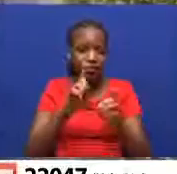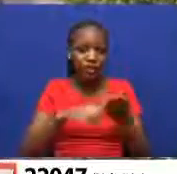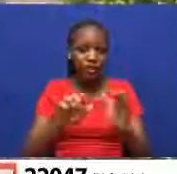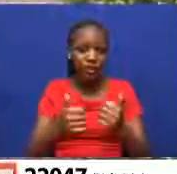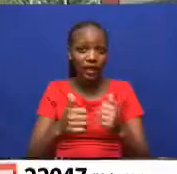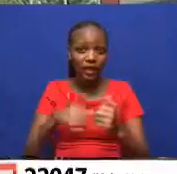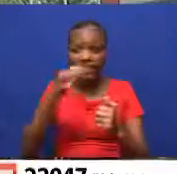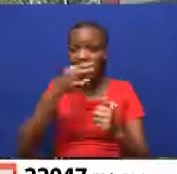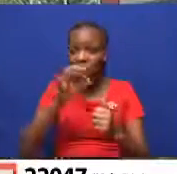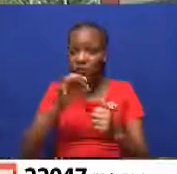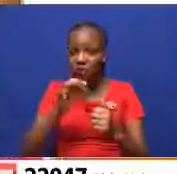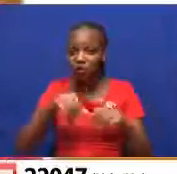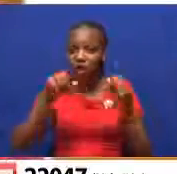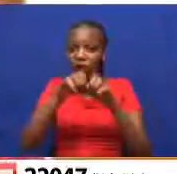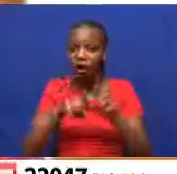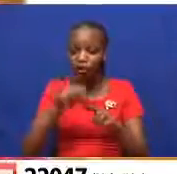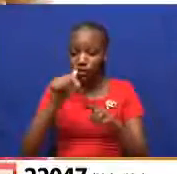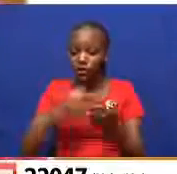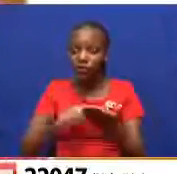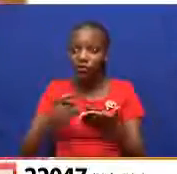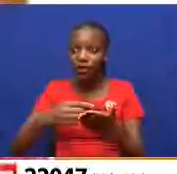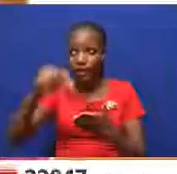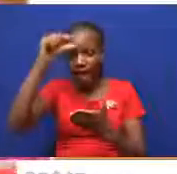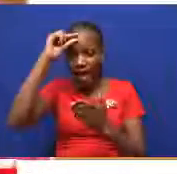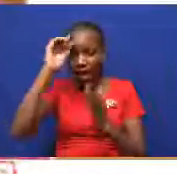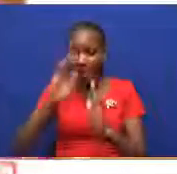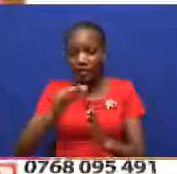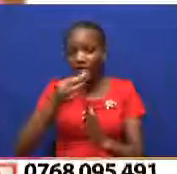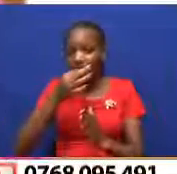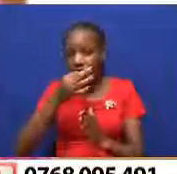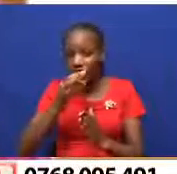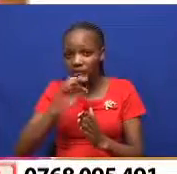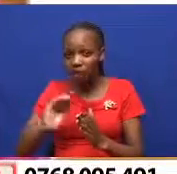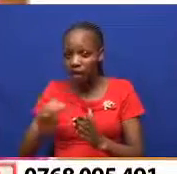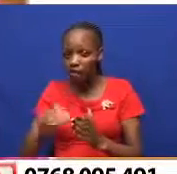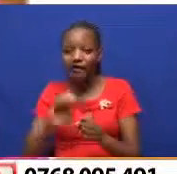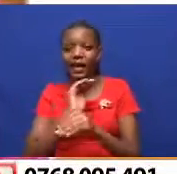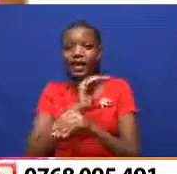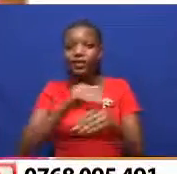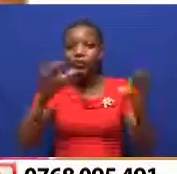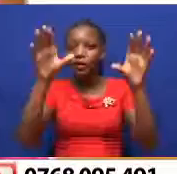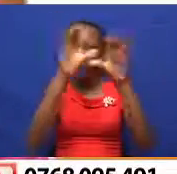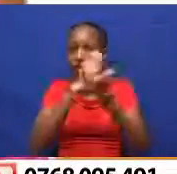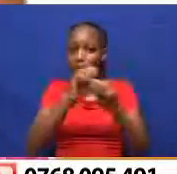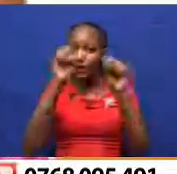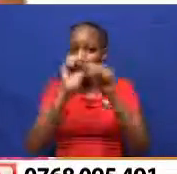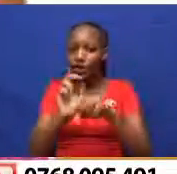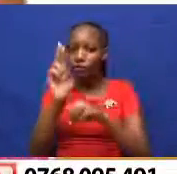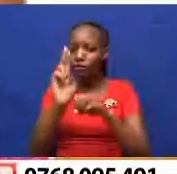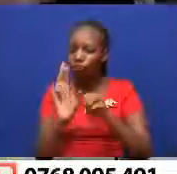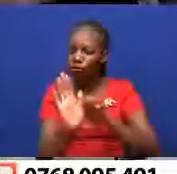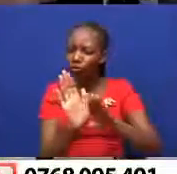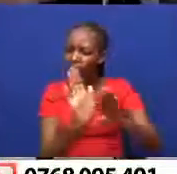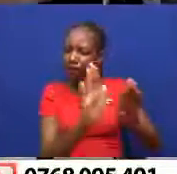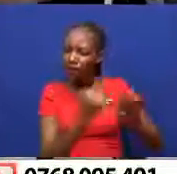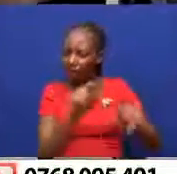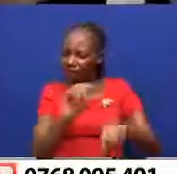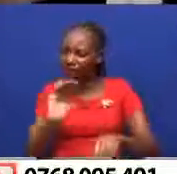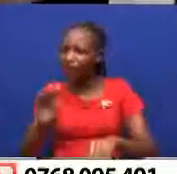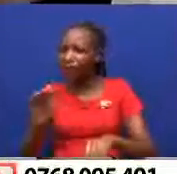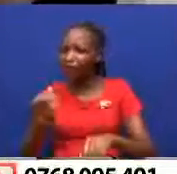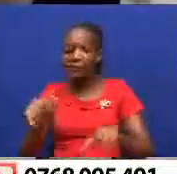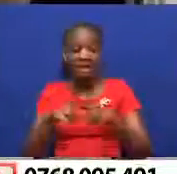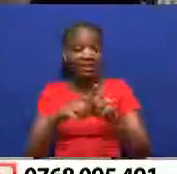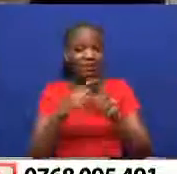in Kitui. Juma hili gavana wa Kitui Charity Ngilu alimuomba Rais Uhuru Kenyatta kuvunjilia mbali kaunti hiyo kwa